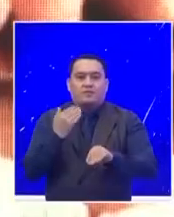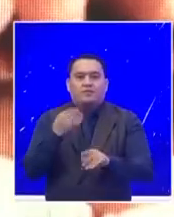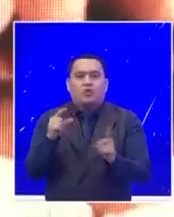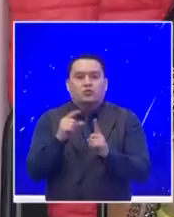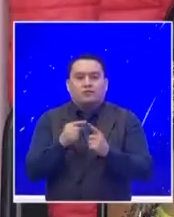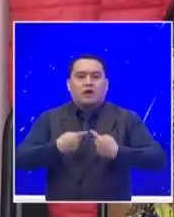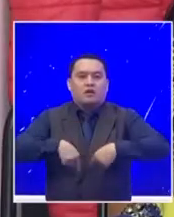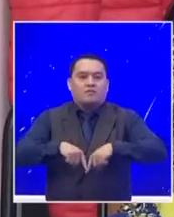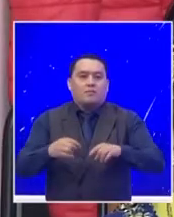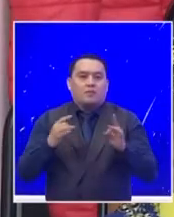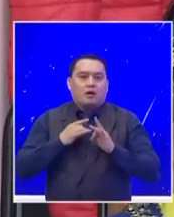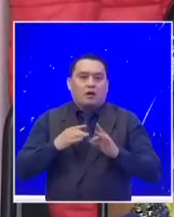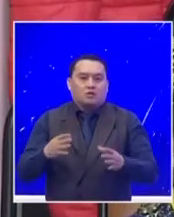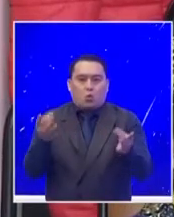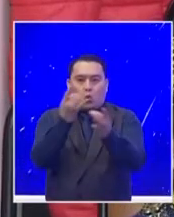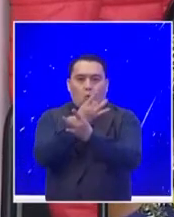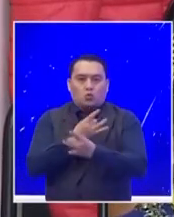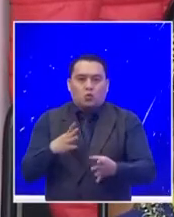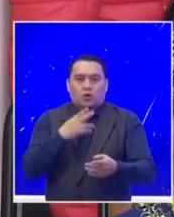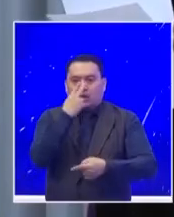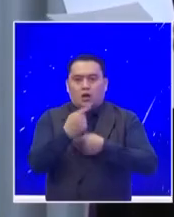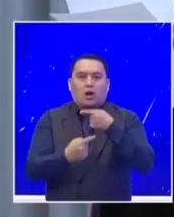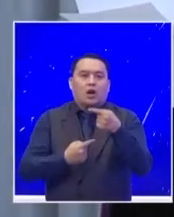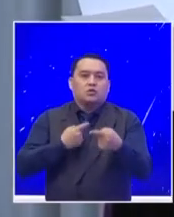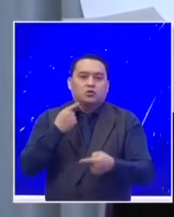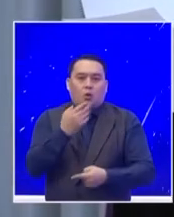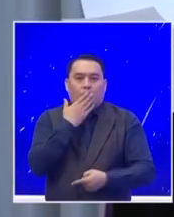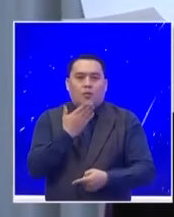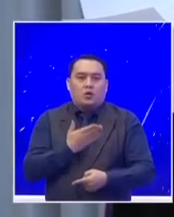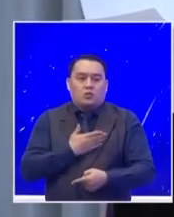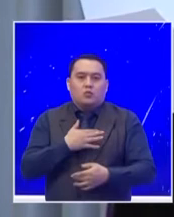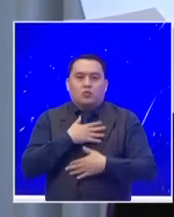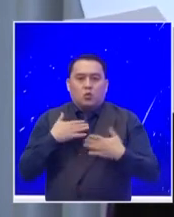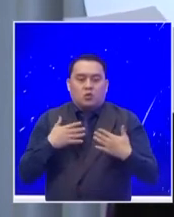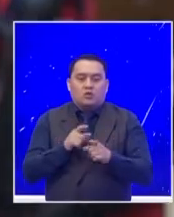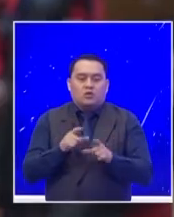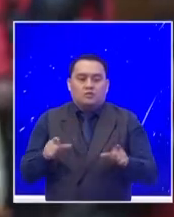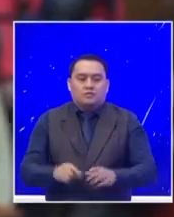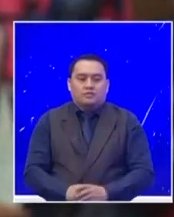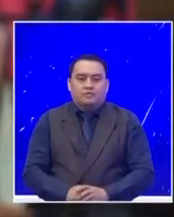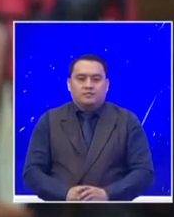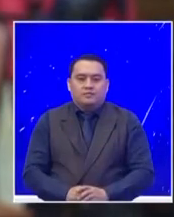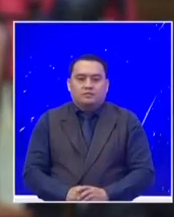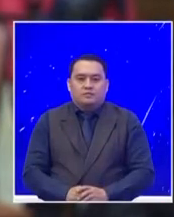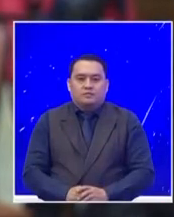словам организаторов, праздник татарской культуры стал уже традиционным и полюбился многим жителям областного центра.